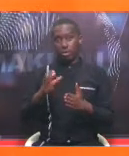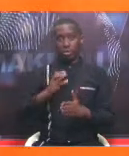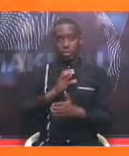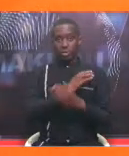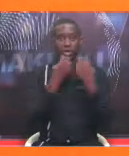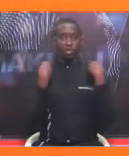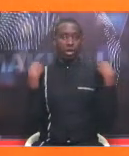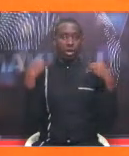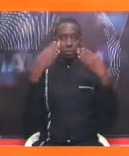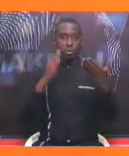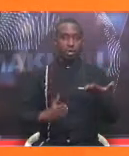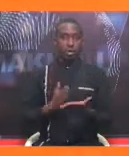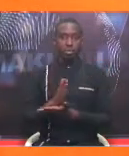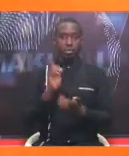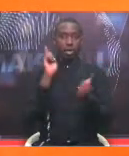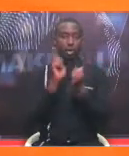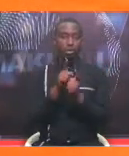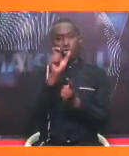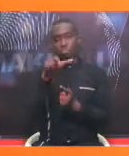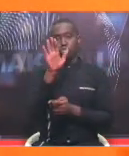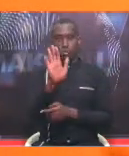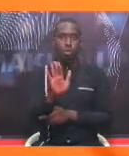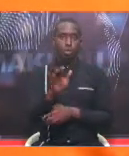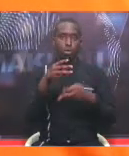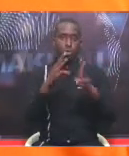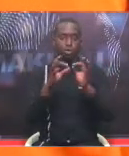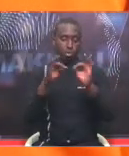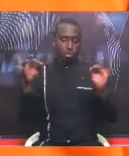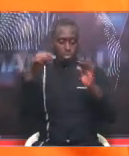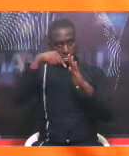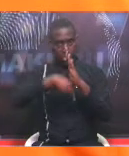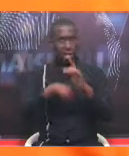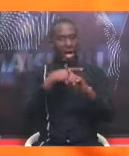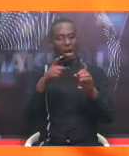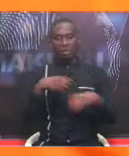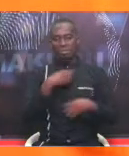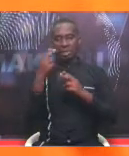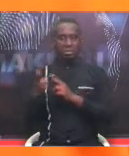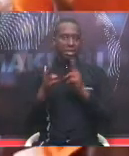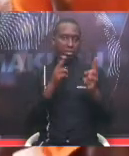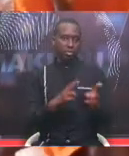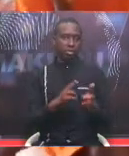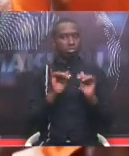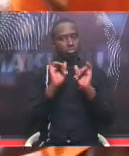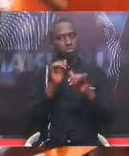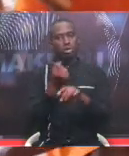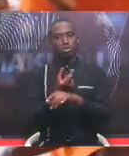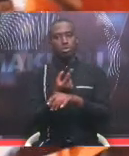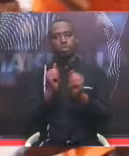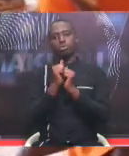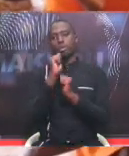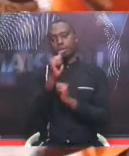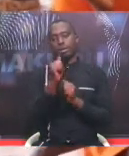General akabaha uburenganzira bakaba yabonana n'umuntu we ku buryo burambuye ariko visite isanzwe bamarana iminota